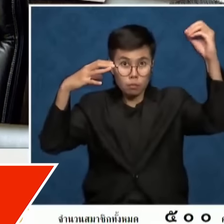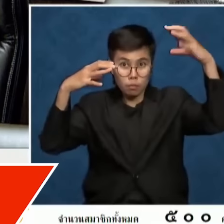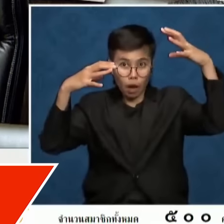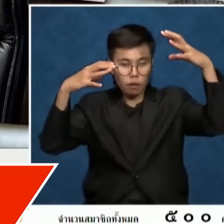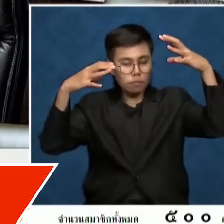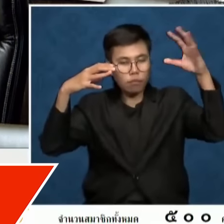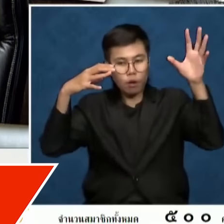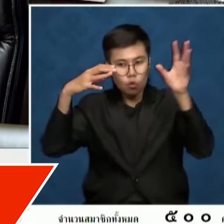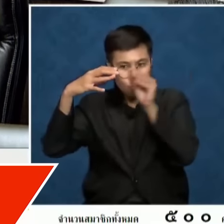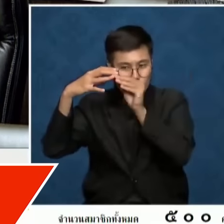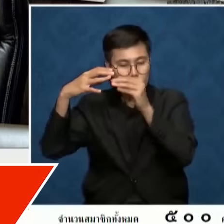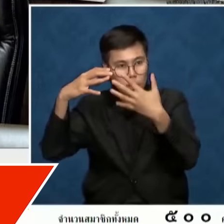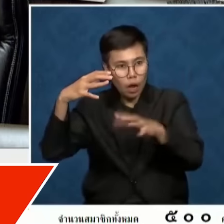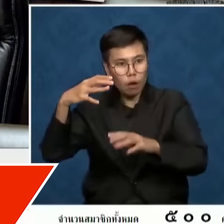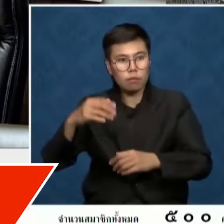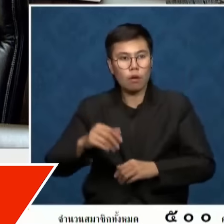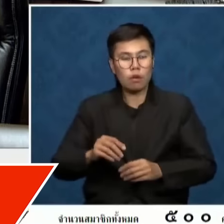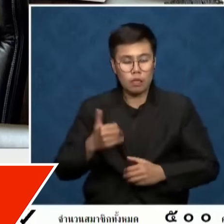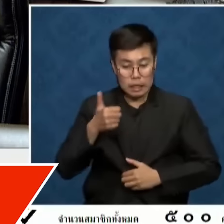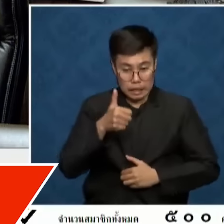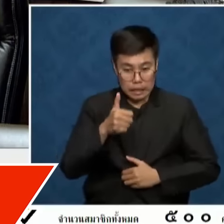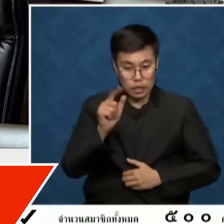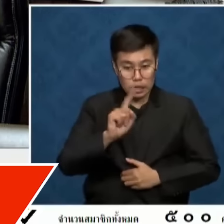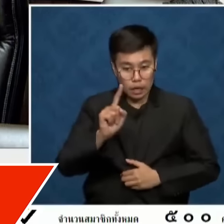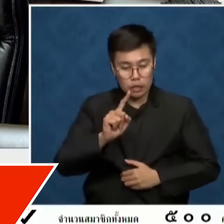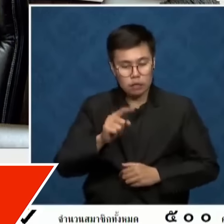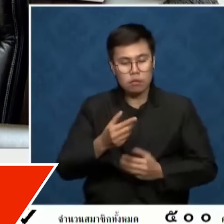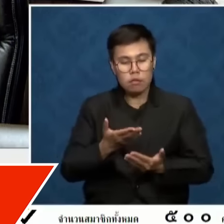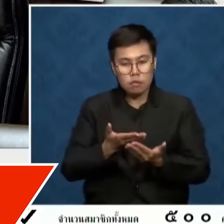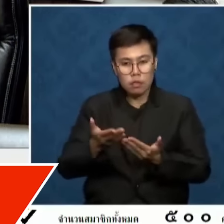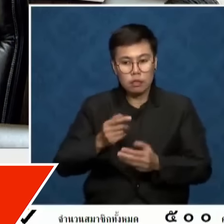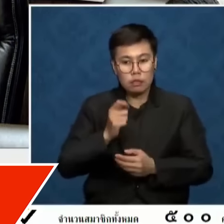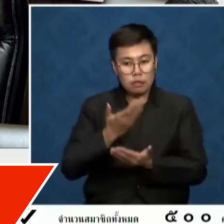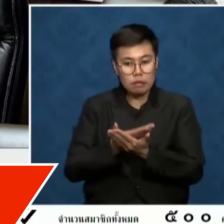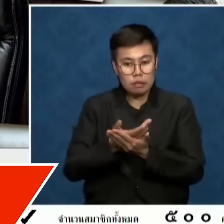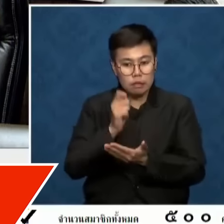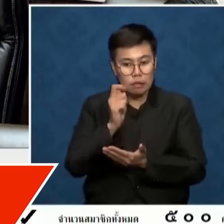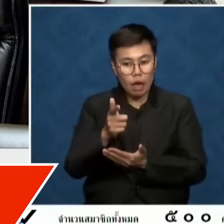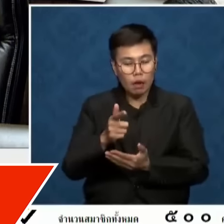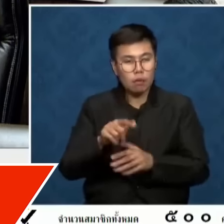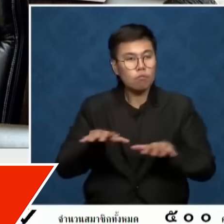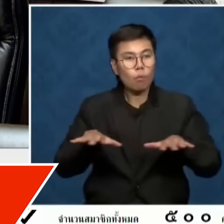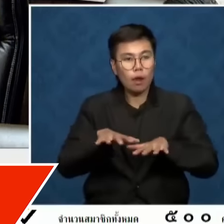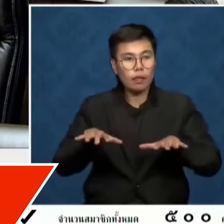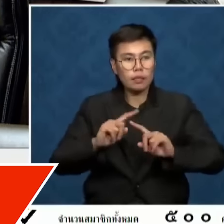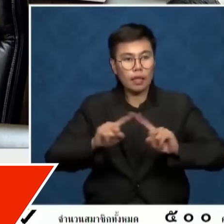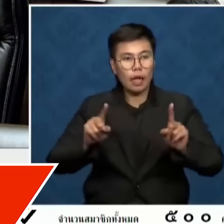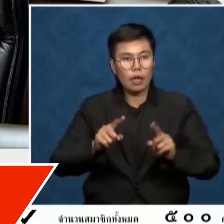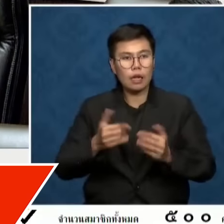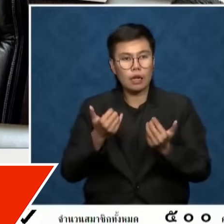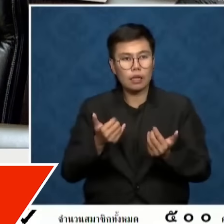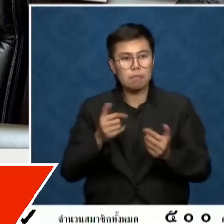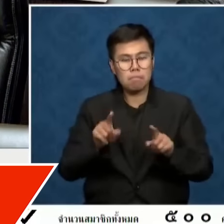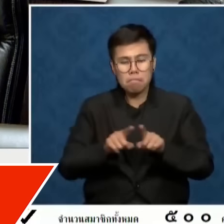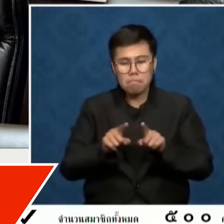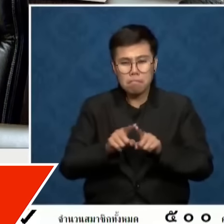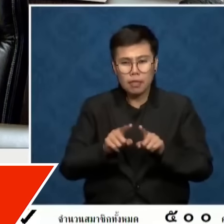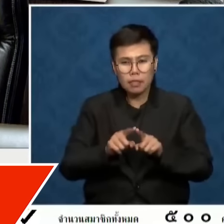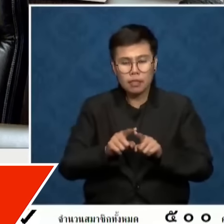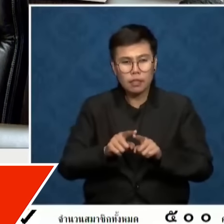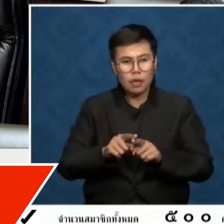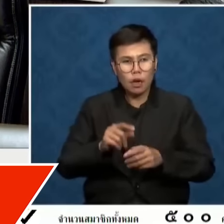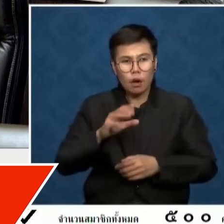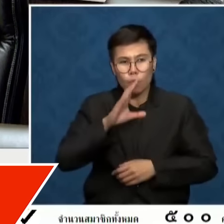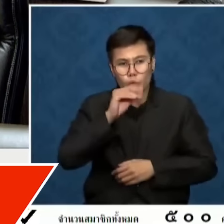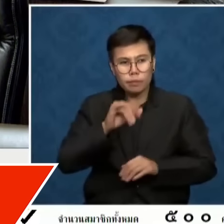าโคมไฟธรรมดา ที่ผ่านการจดซื้อจัดจ้างแบบทั่วไปประโยคแบบนี้ก็ยงเป็เพียงการเกลาอ้าง ที่ยังร